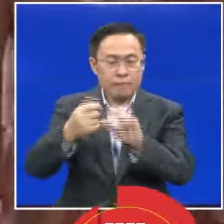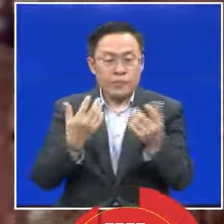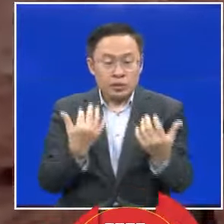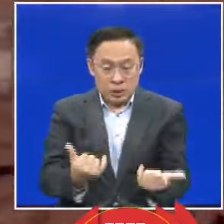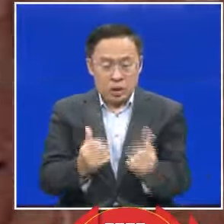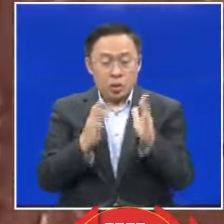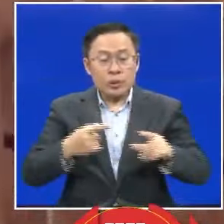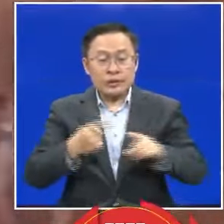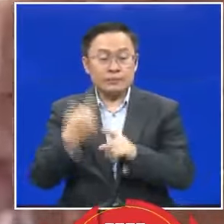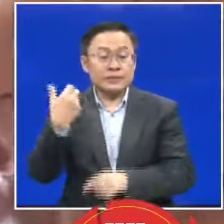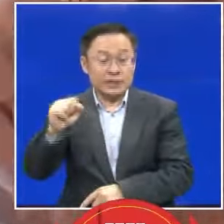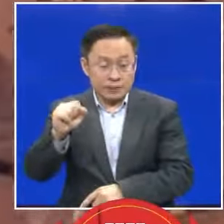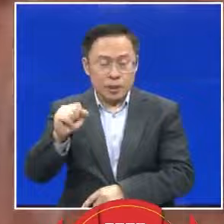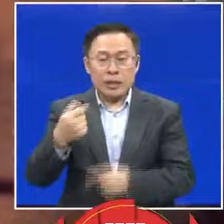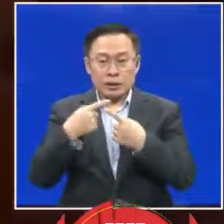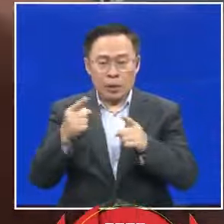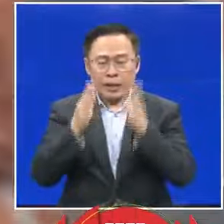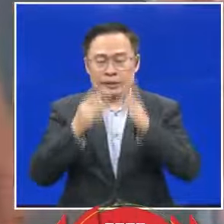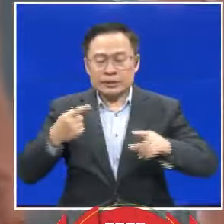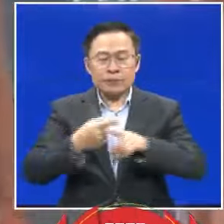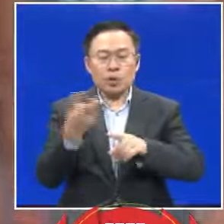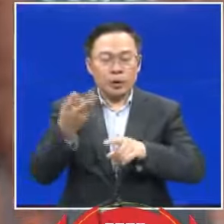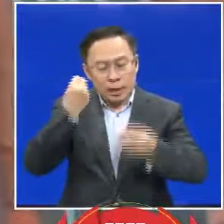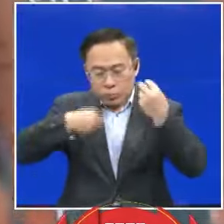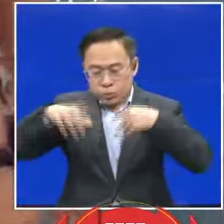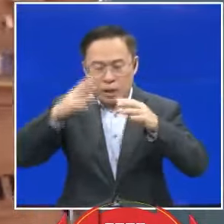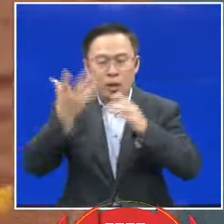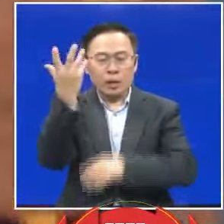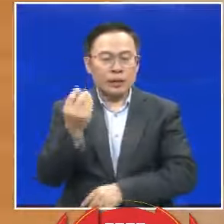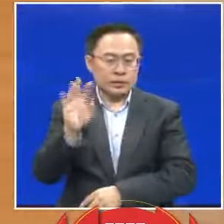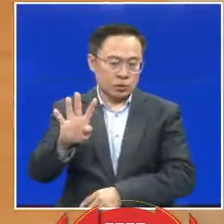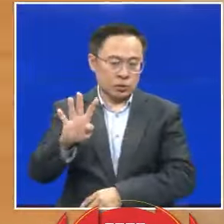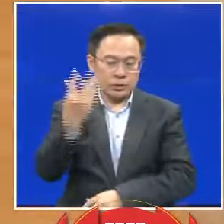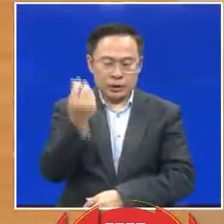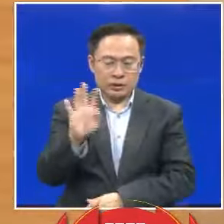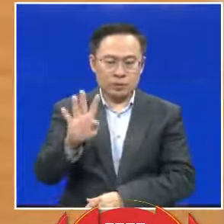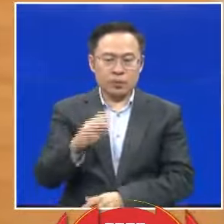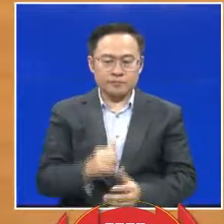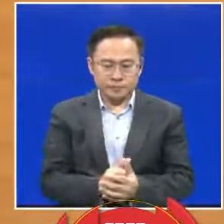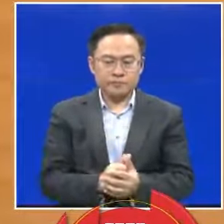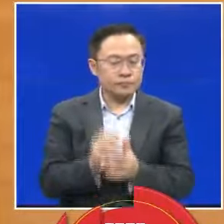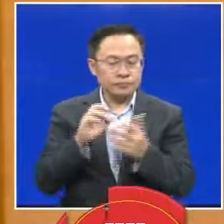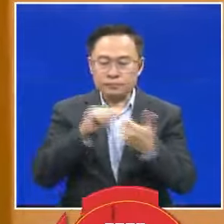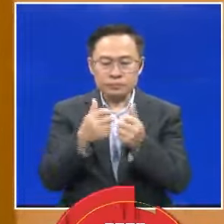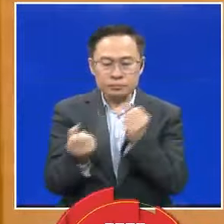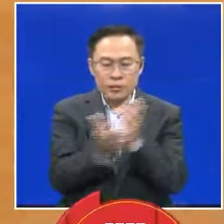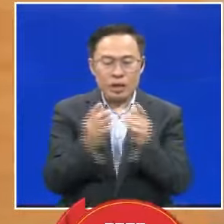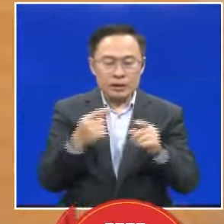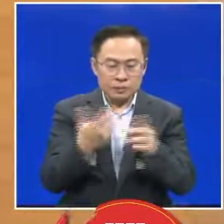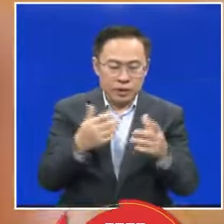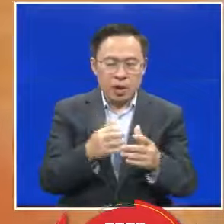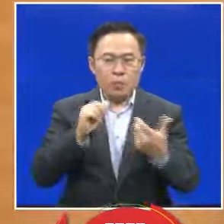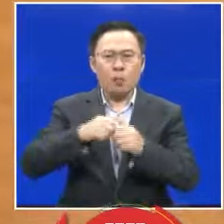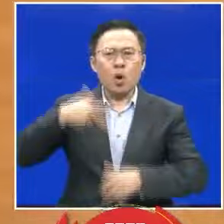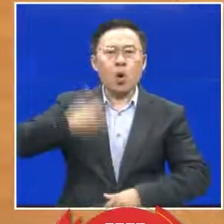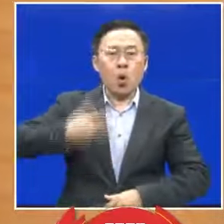าณ 4-5 คนก็ยังถือว่าเป็นความโชคดีนะครับเพราะว่าอาการผู้บาดเจ็บในทางผบ.ทร.บอกว่าไม่น่าห่วงและเป็นการสูดพวกอากาศร้อ